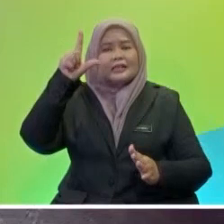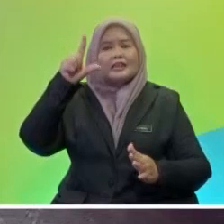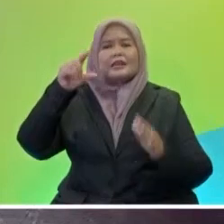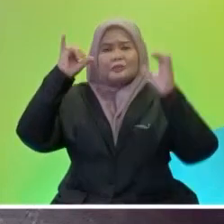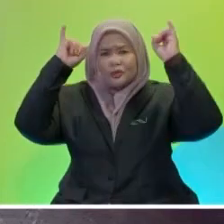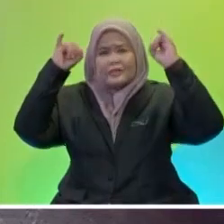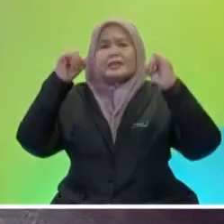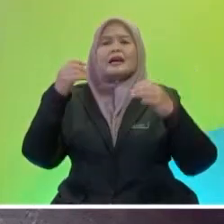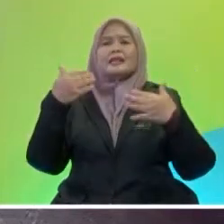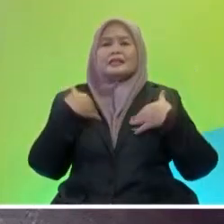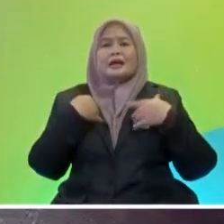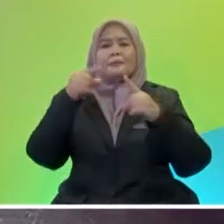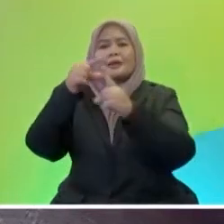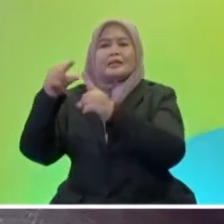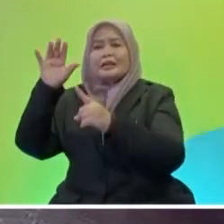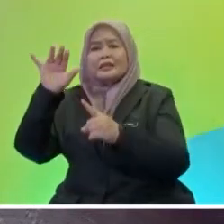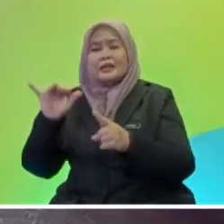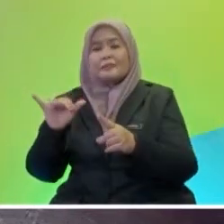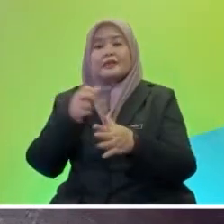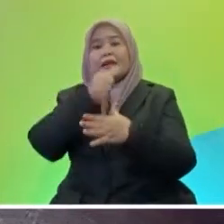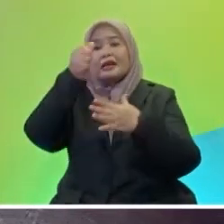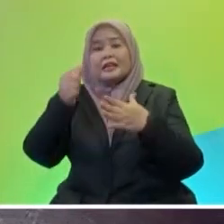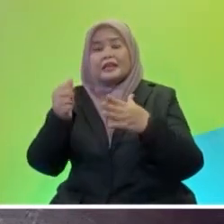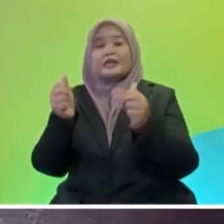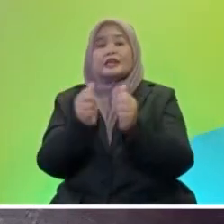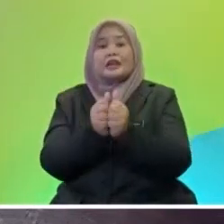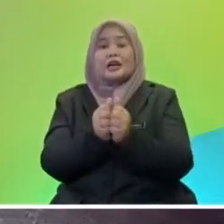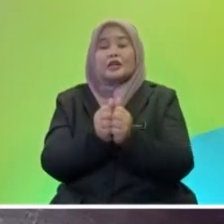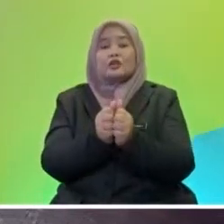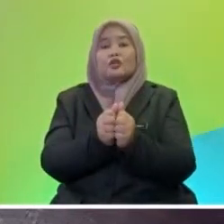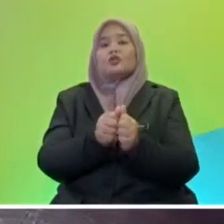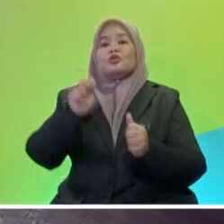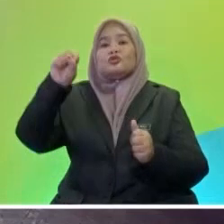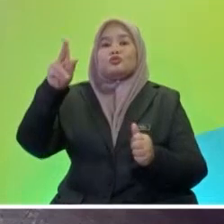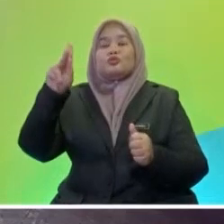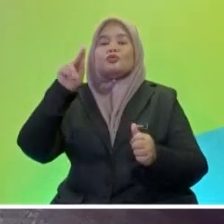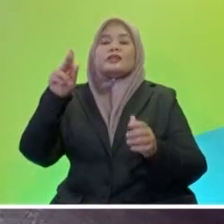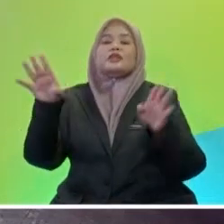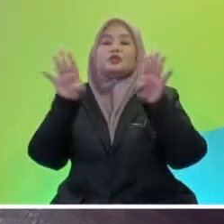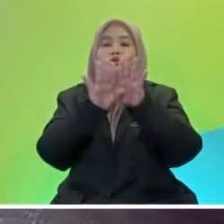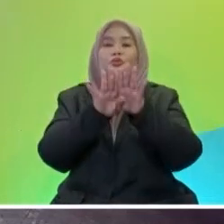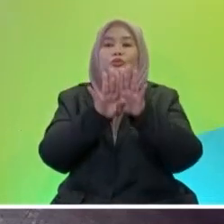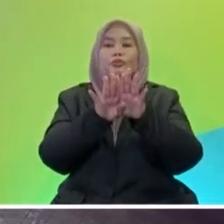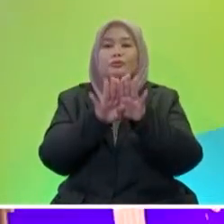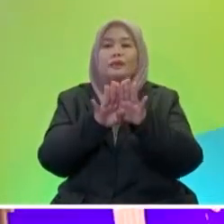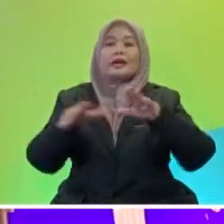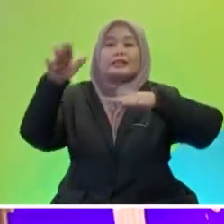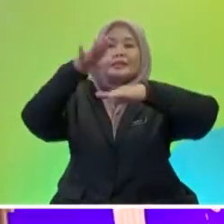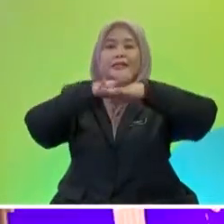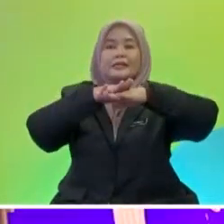judul nih ada tak berkataan yang berakhir dengan suku kata tertutup Oke atau